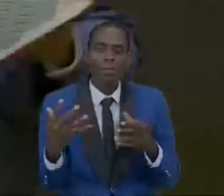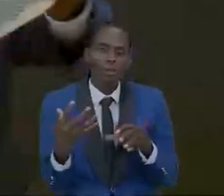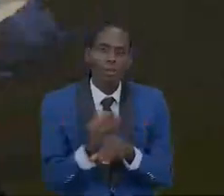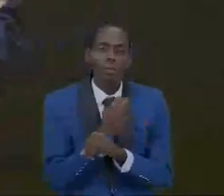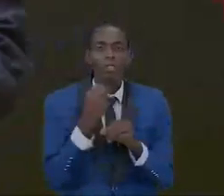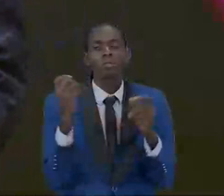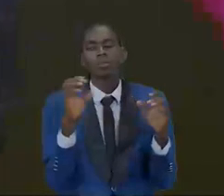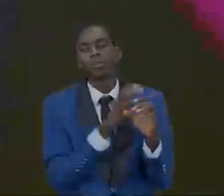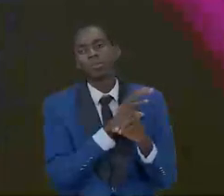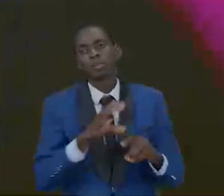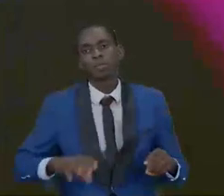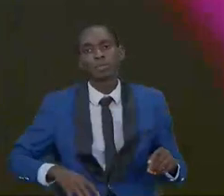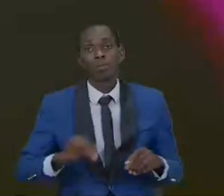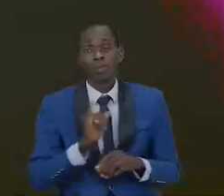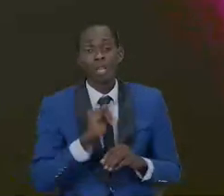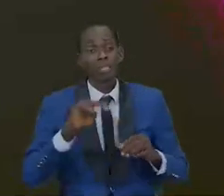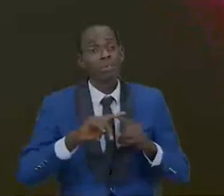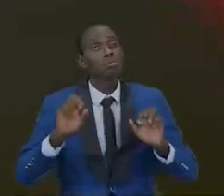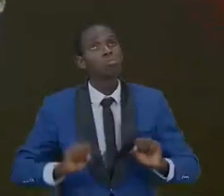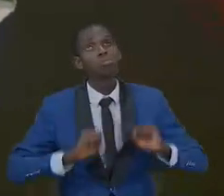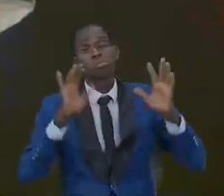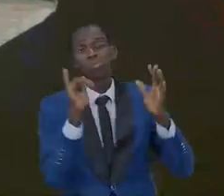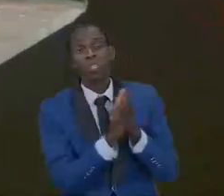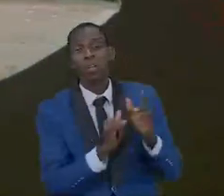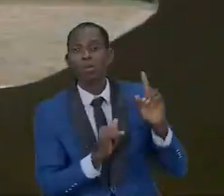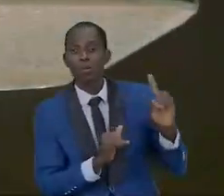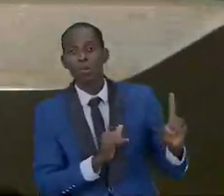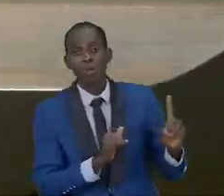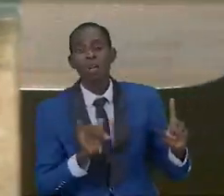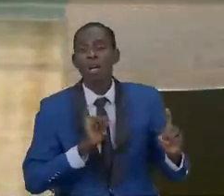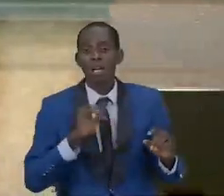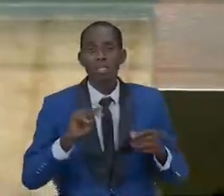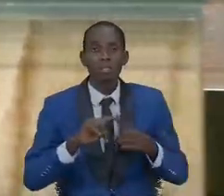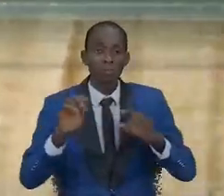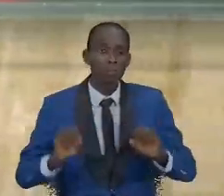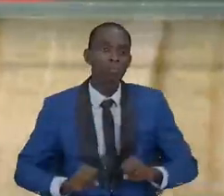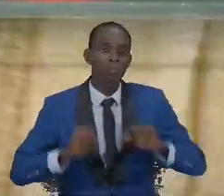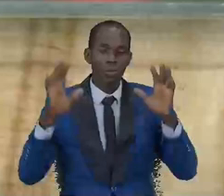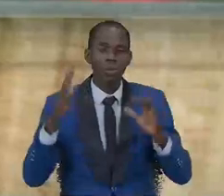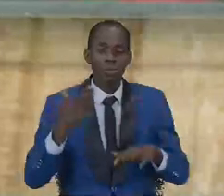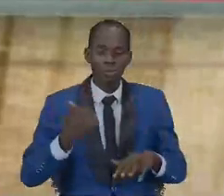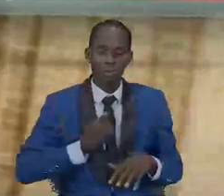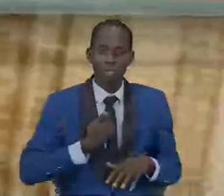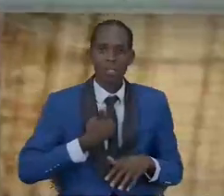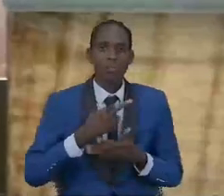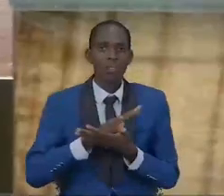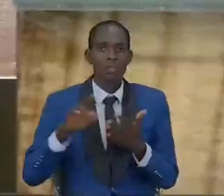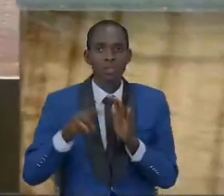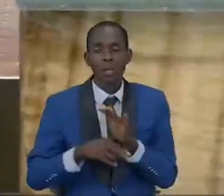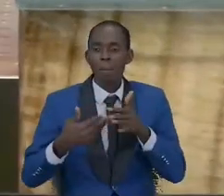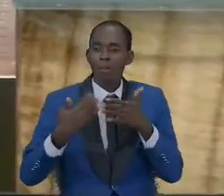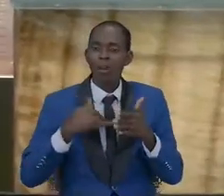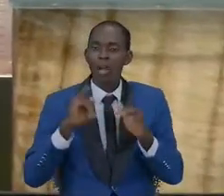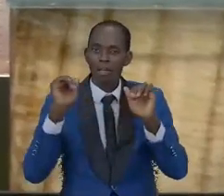aider je dois laisser tomber tout cela je dois laisser tomber l'agiture de soi la justice personnelle afin